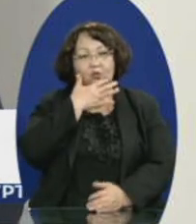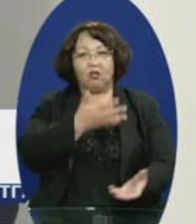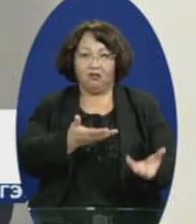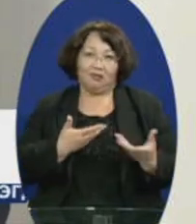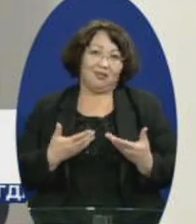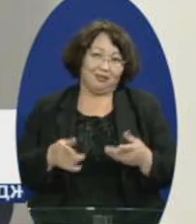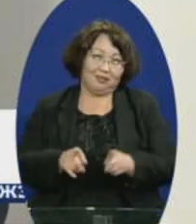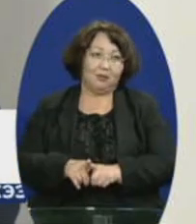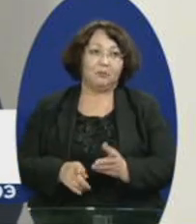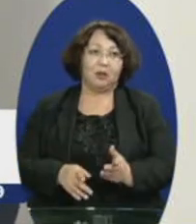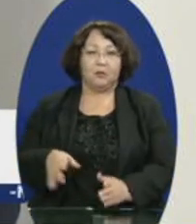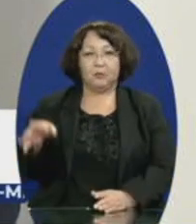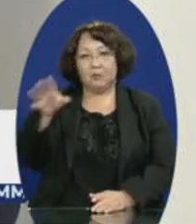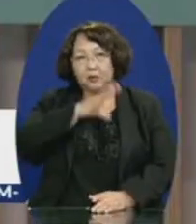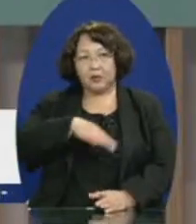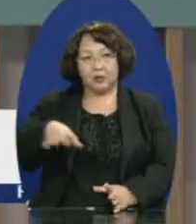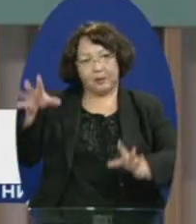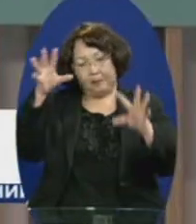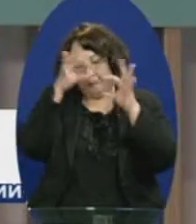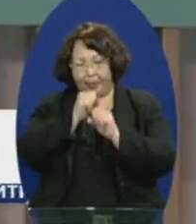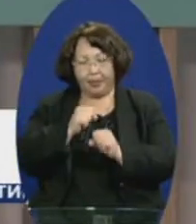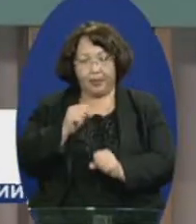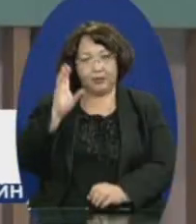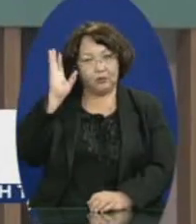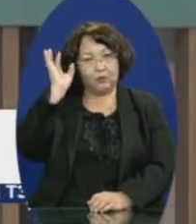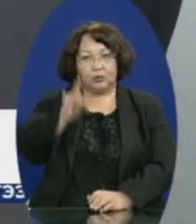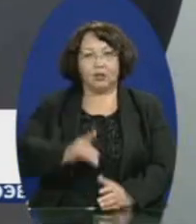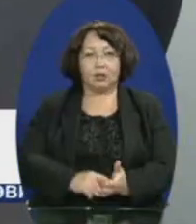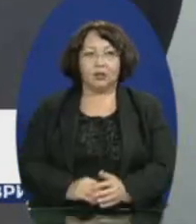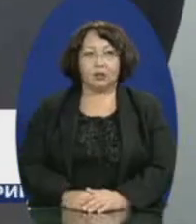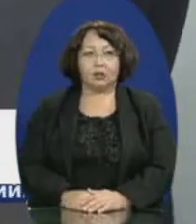нар гүн нойроо авч сурах ёстой.